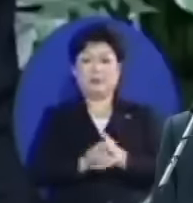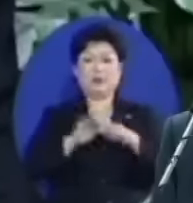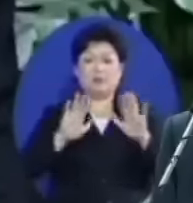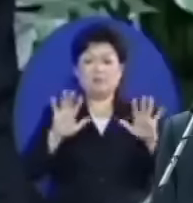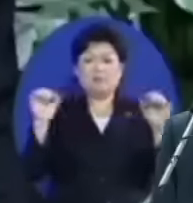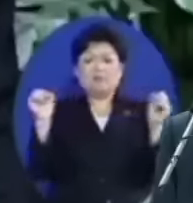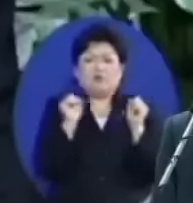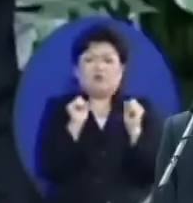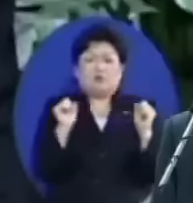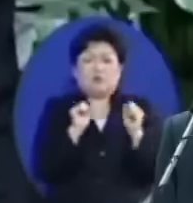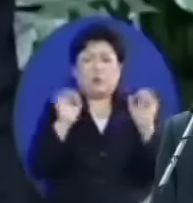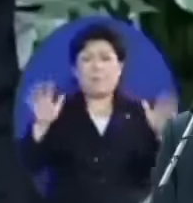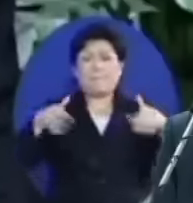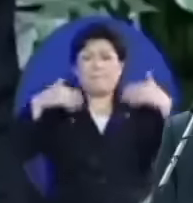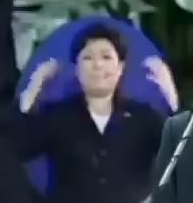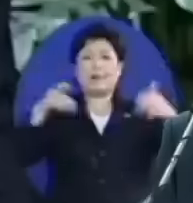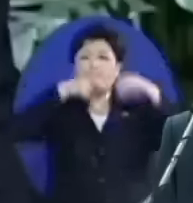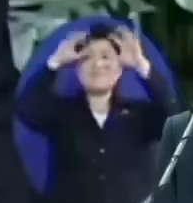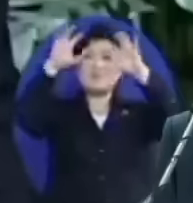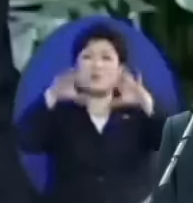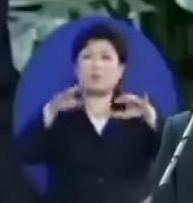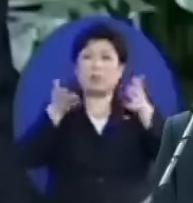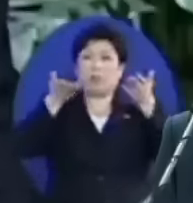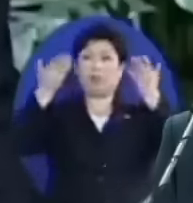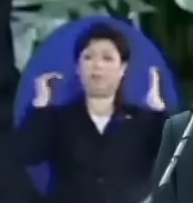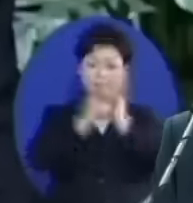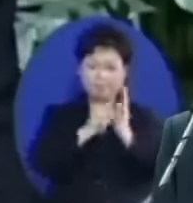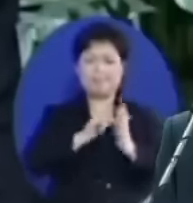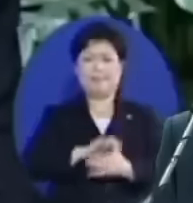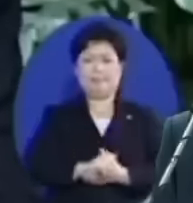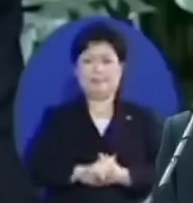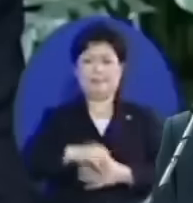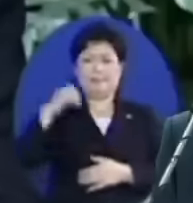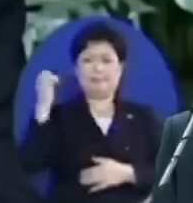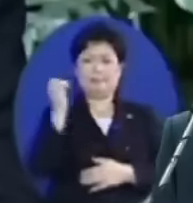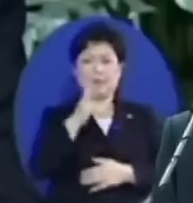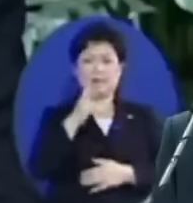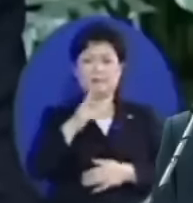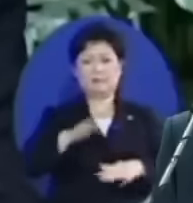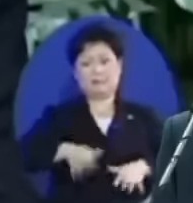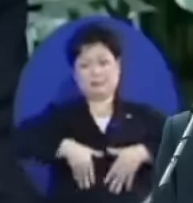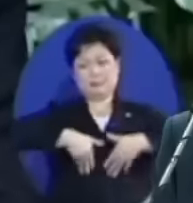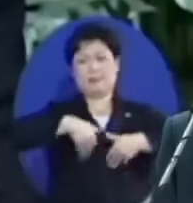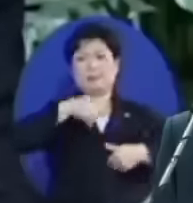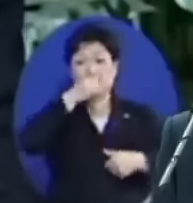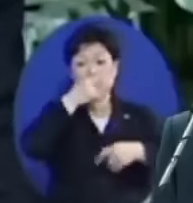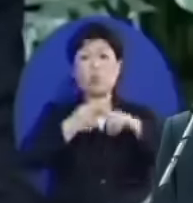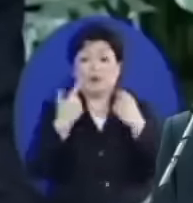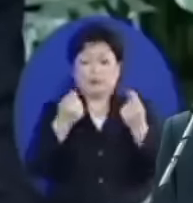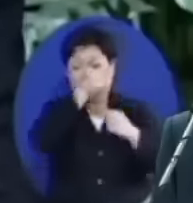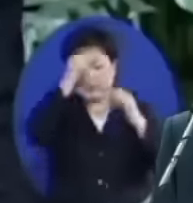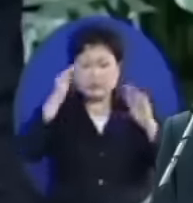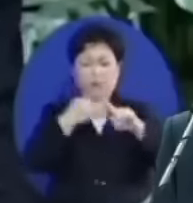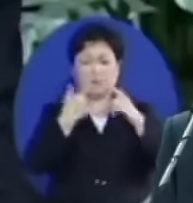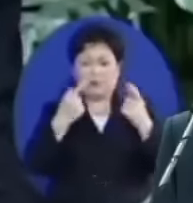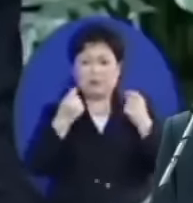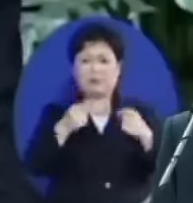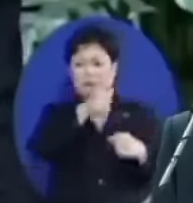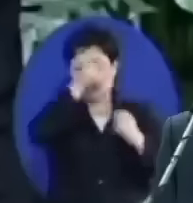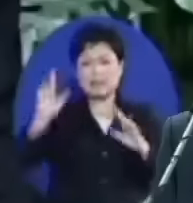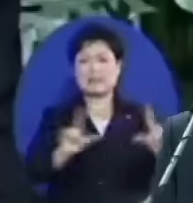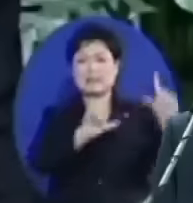춥고 바람 불고 비 오는 것이 지나갔습니다. 또 다른 기후가 왔습니다. 인생도 망가진 것입니다. 인생